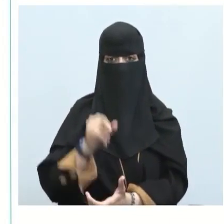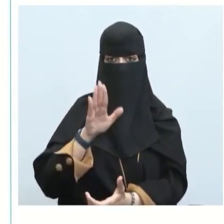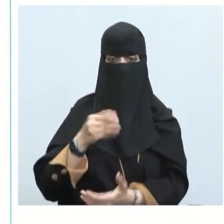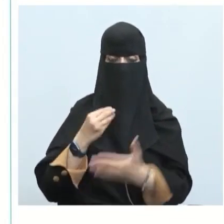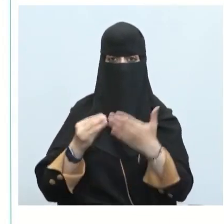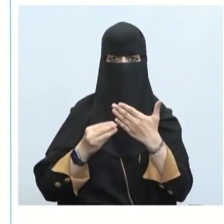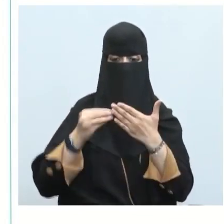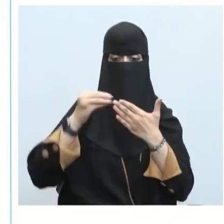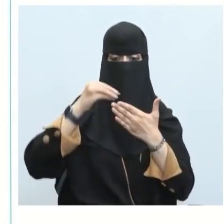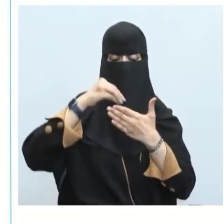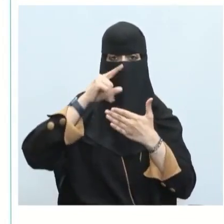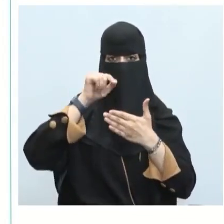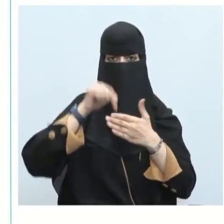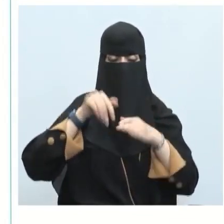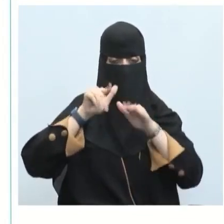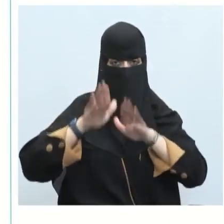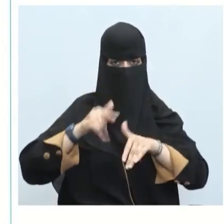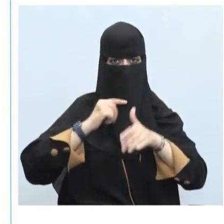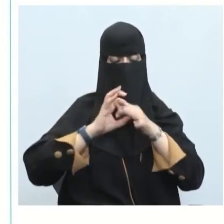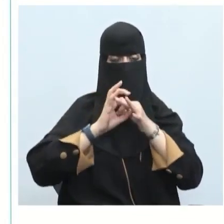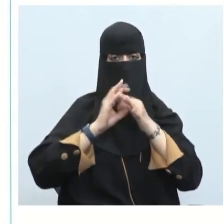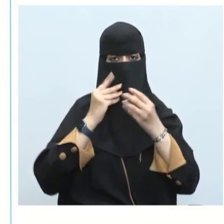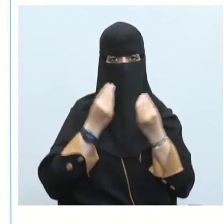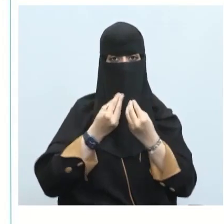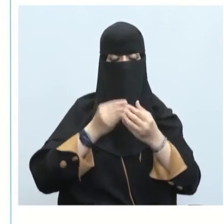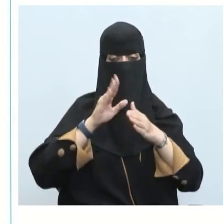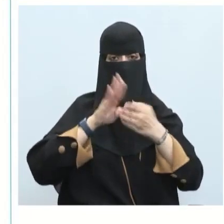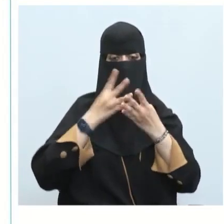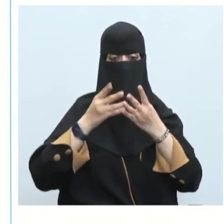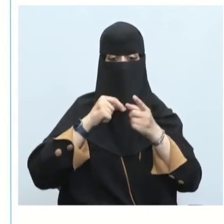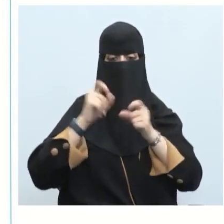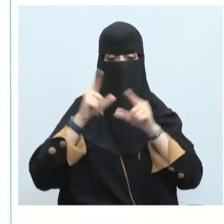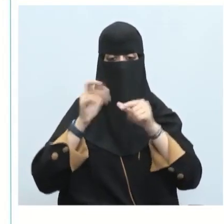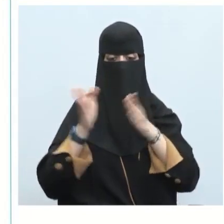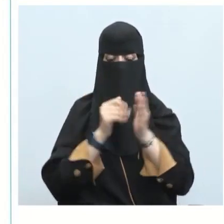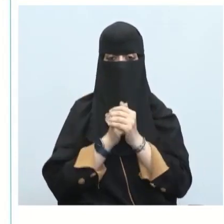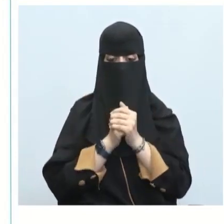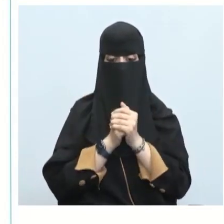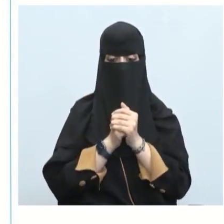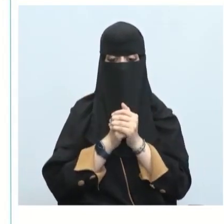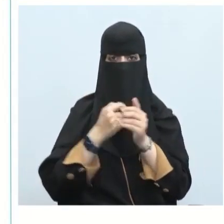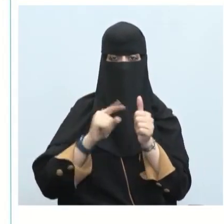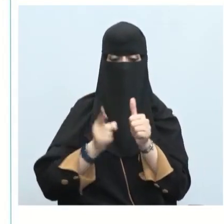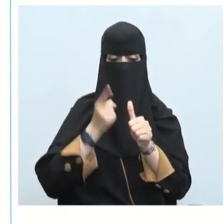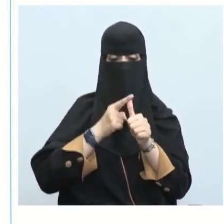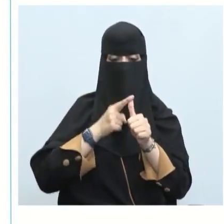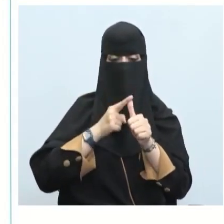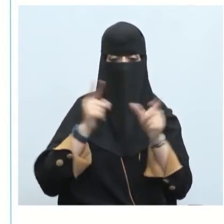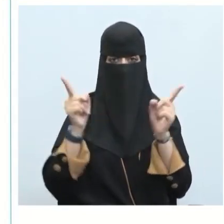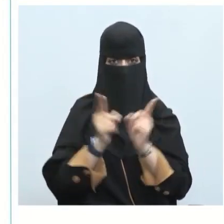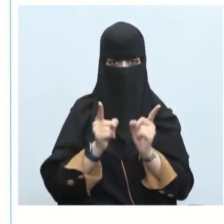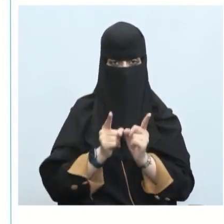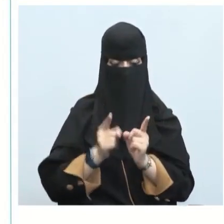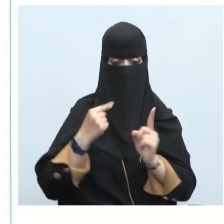هناك عده خطوات للتواجد الفعال على الشبكه العنكبوتيه اولا تحديد